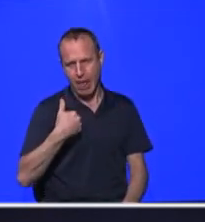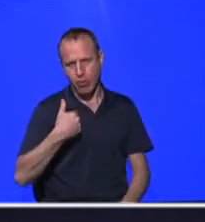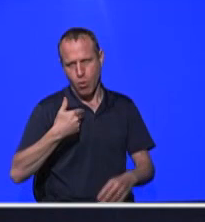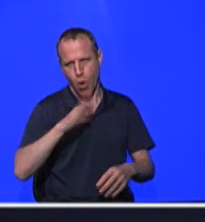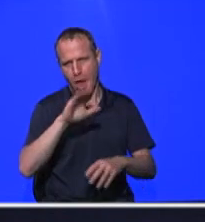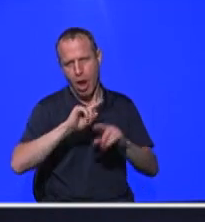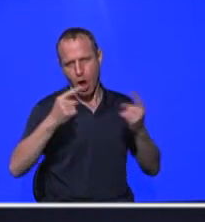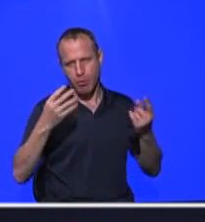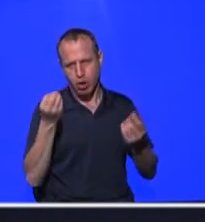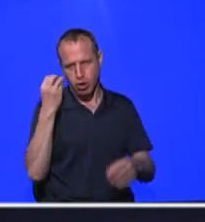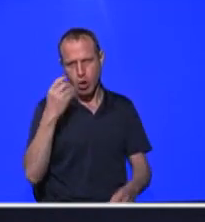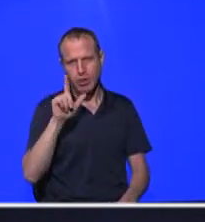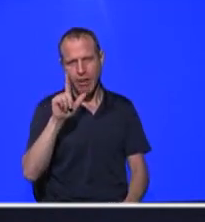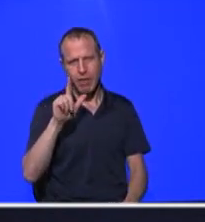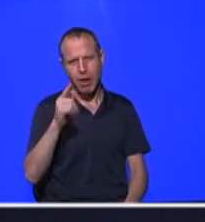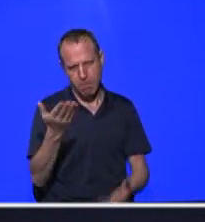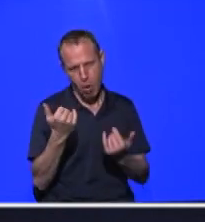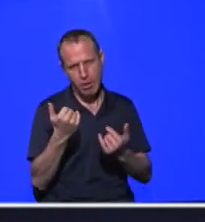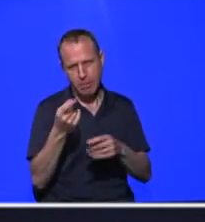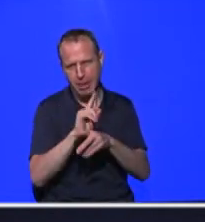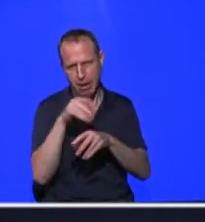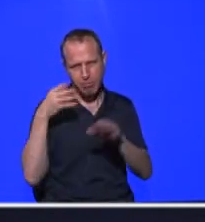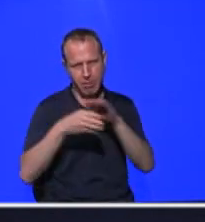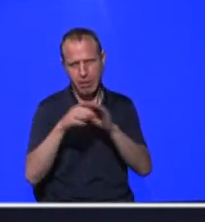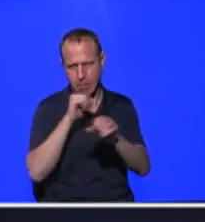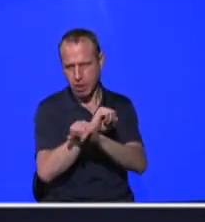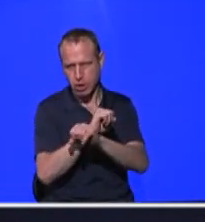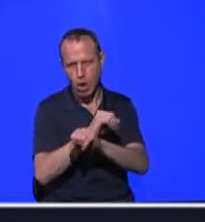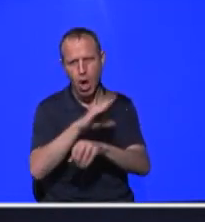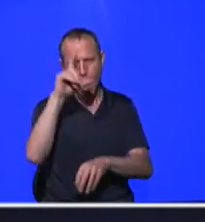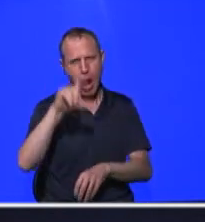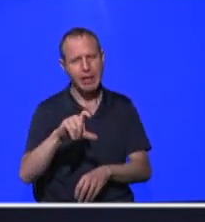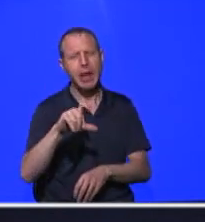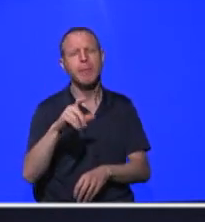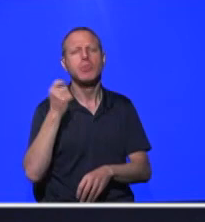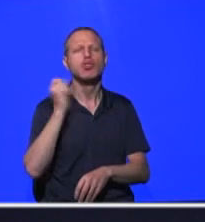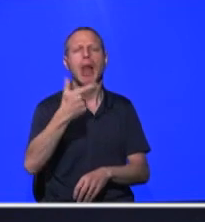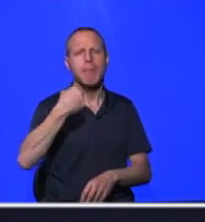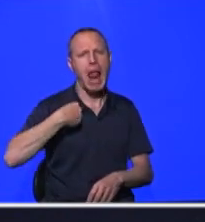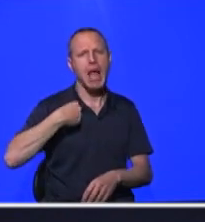מיני שטויות, אבל כאילו, בואי, ברגע שנכנס לבית סוהר, זה כל אזרח משלם עליי הרבה מאוד כסף.